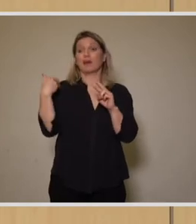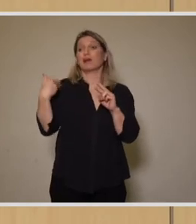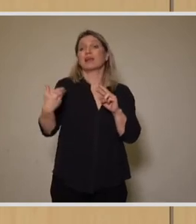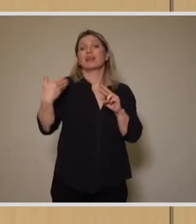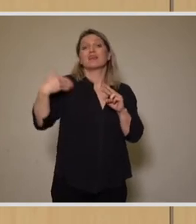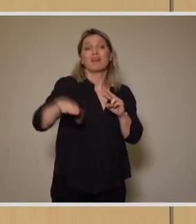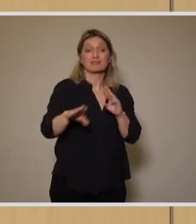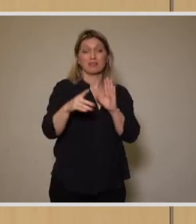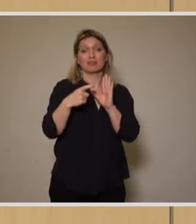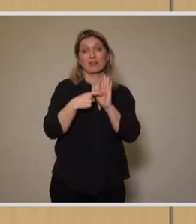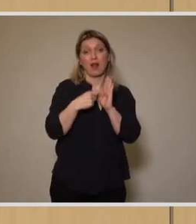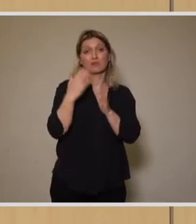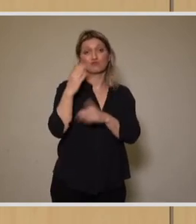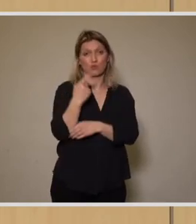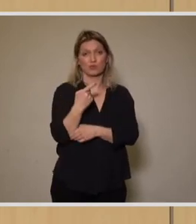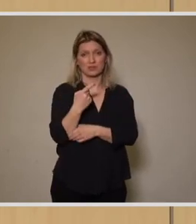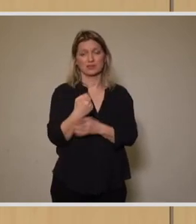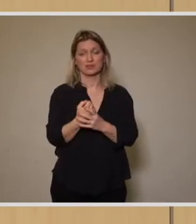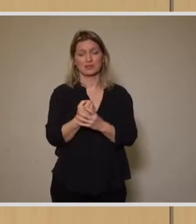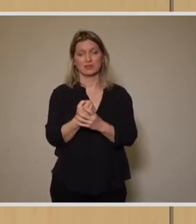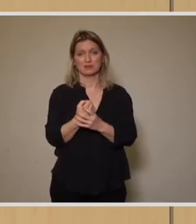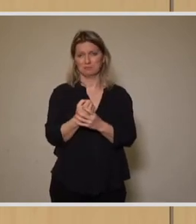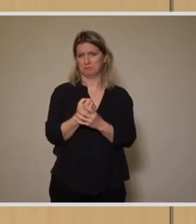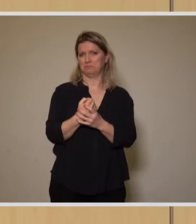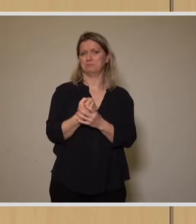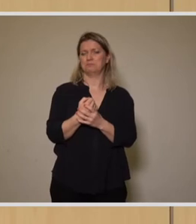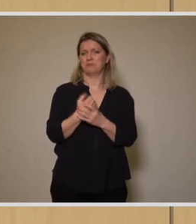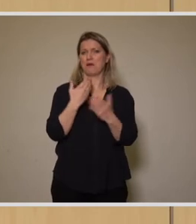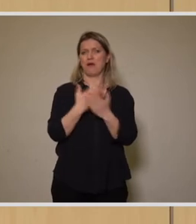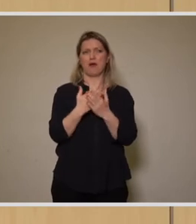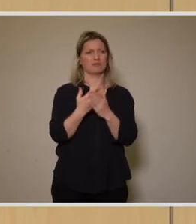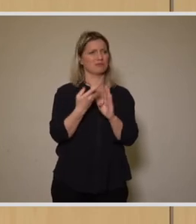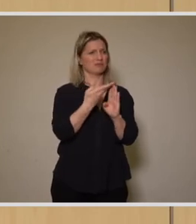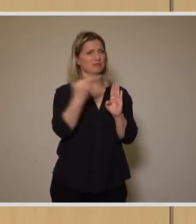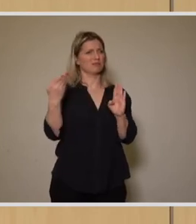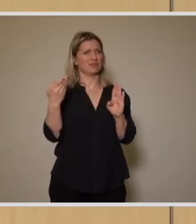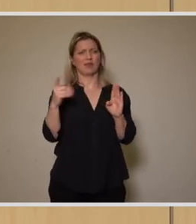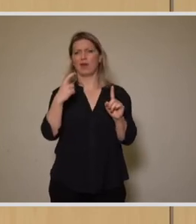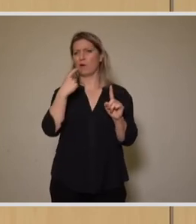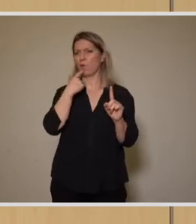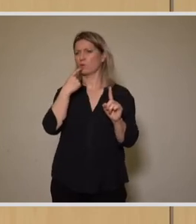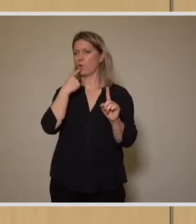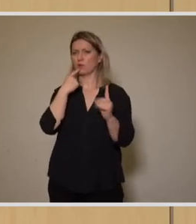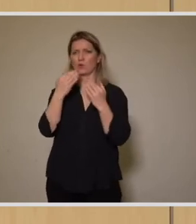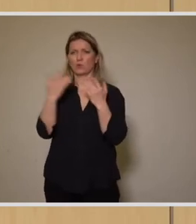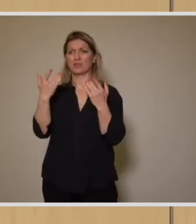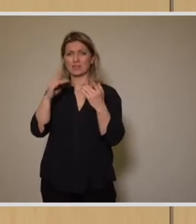stattgefunden. Warum, werte Kolleginnen und Kollegen von Rot-Rot-Grün, wollen Sie das nun